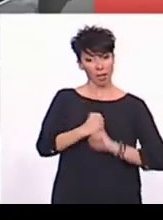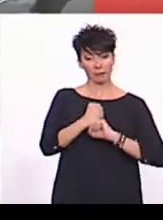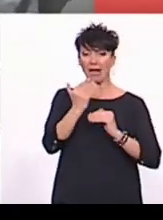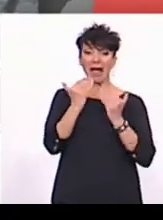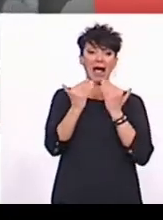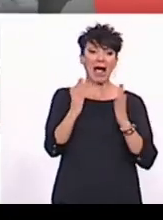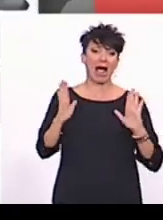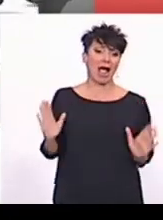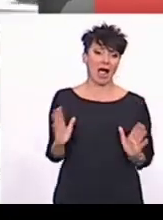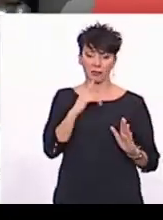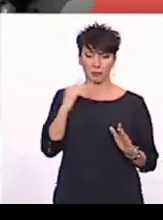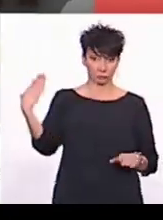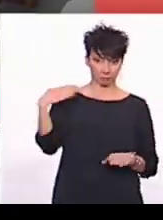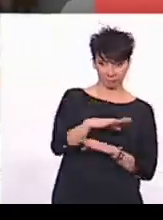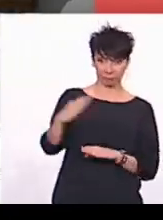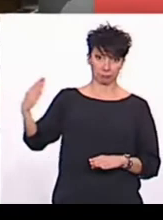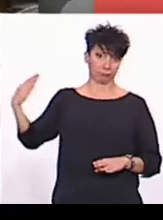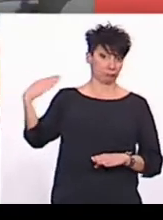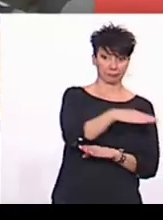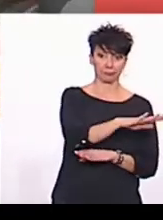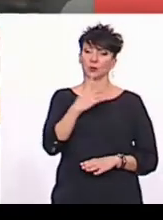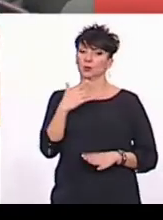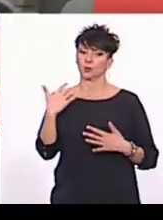κατανόηση. Εντάξει, όταν έχονται περιστατικά δεν έχουν